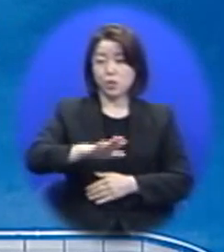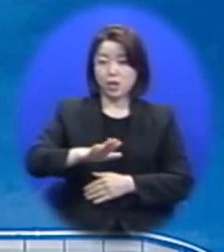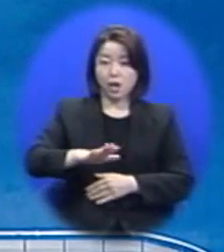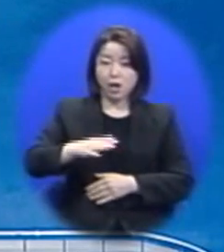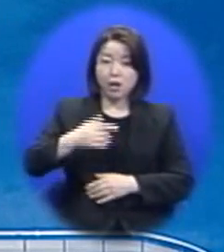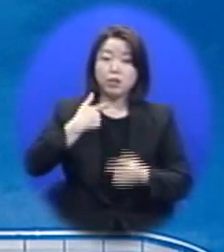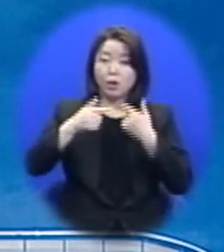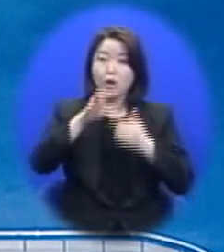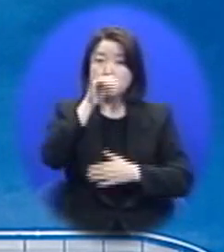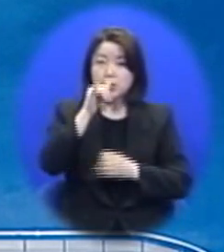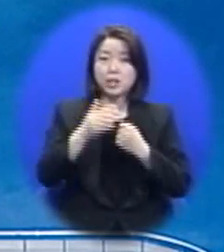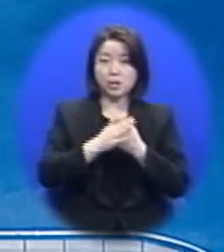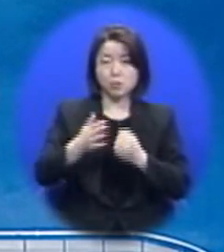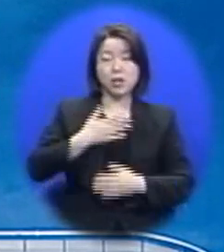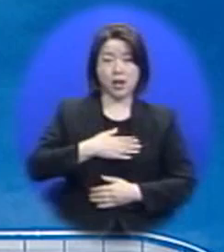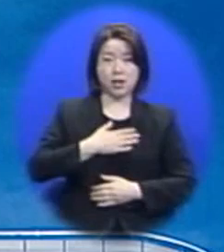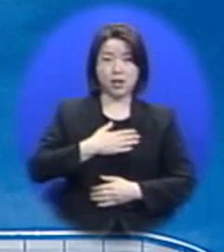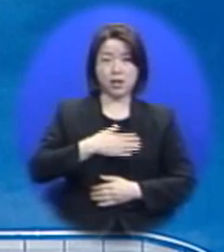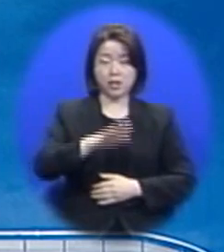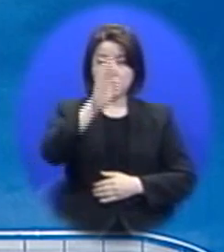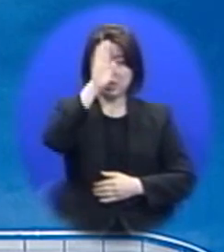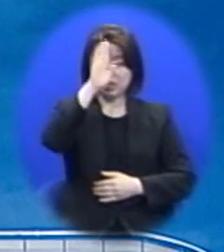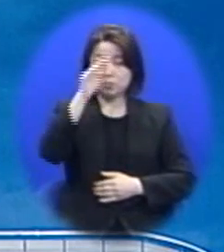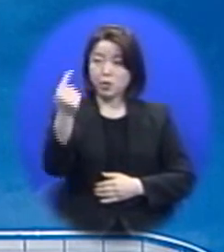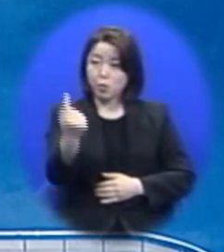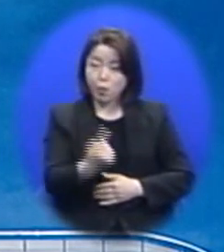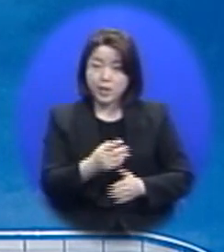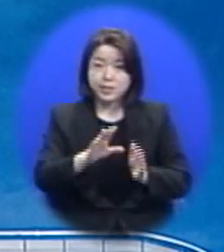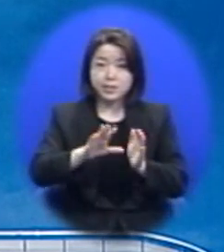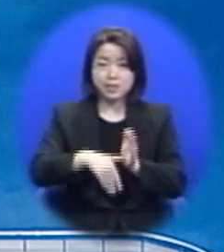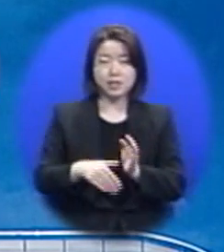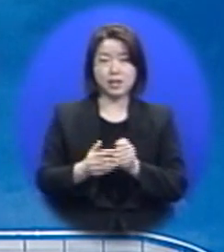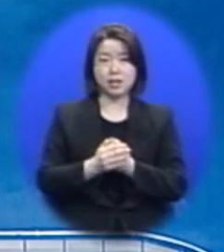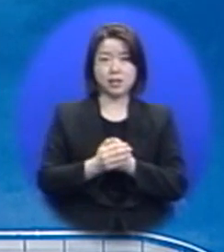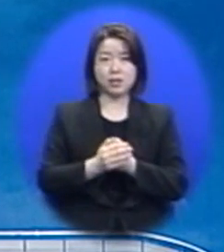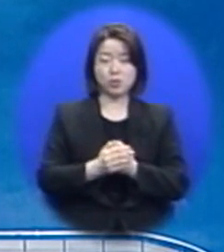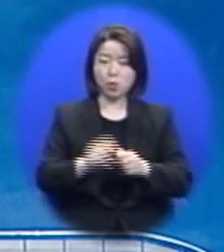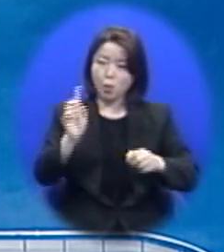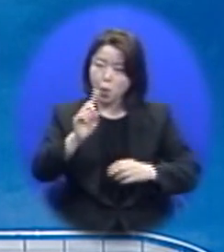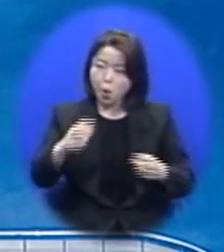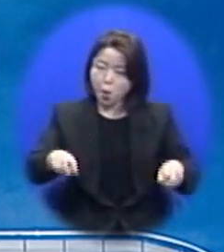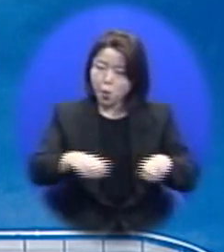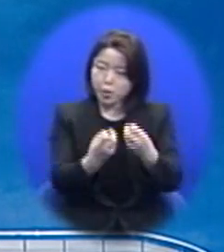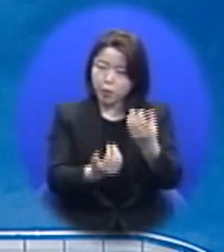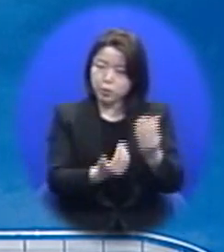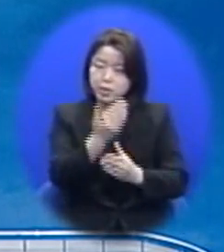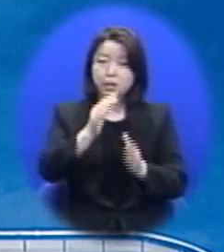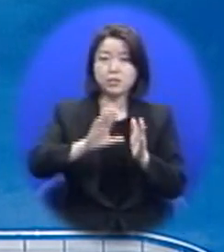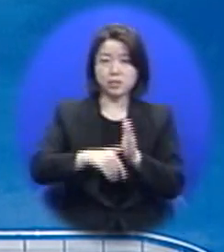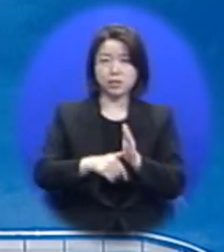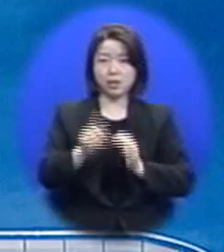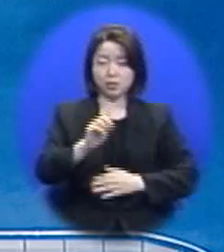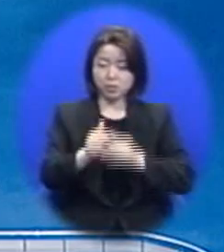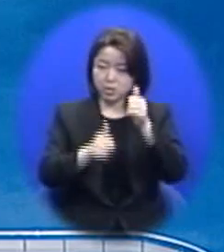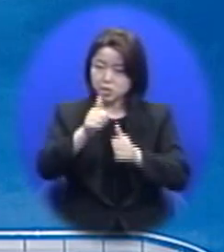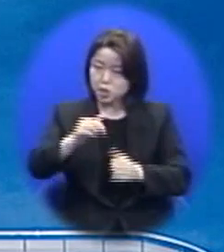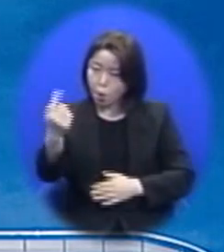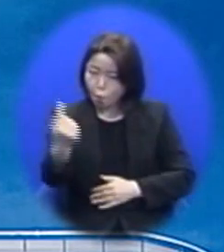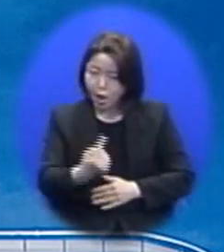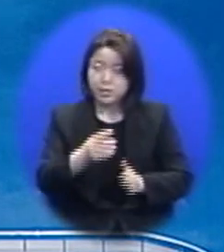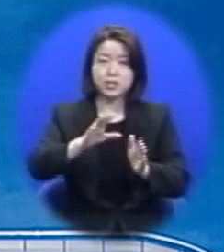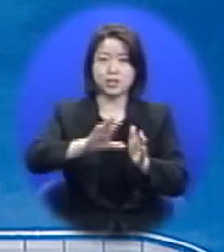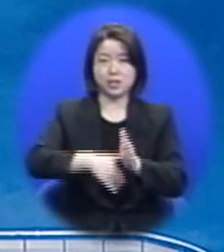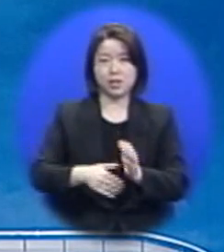알잖아요. 질병이 왔을 때, 재난이 닥쳤을 때, 시험이 왔을 때